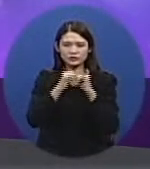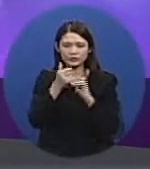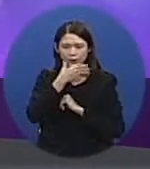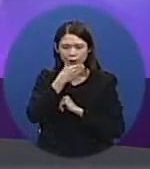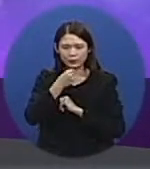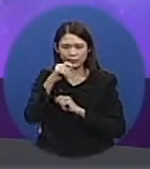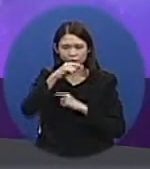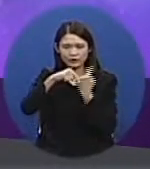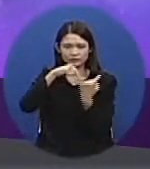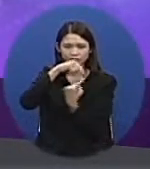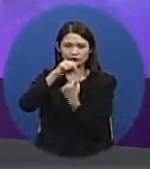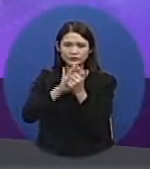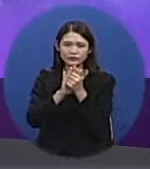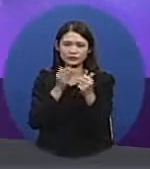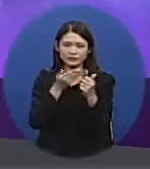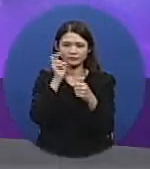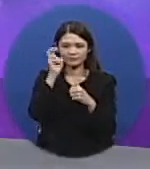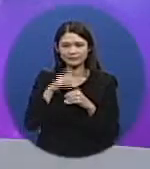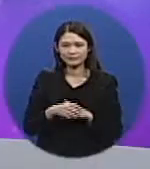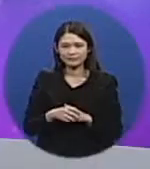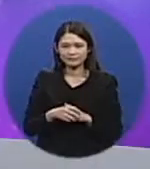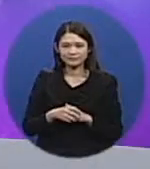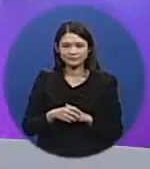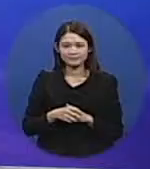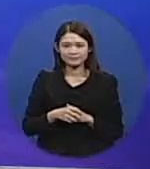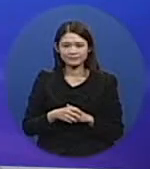행복의 선순환에 도움을 줄 것입니다. 감사합니다.